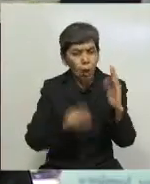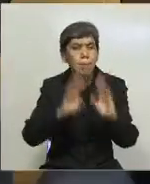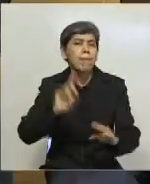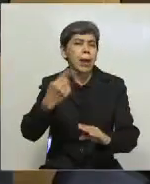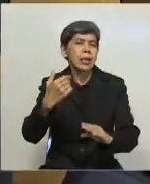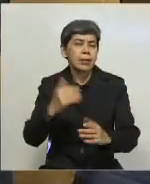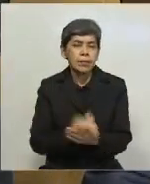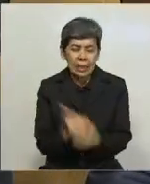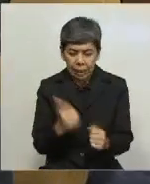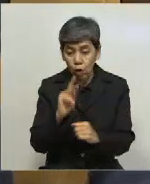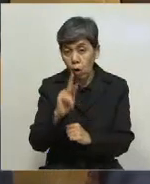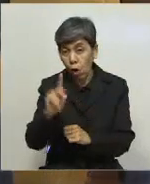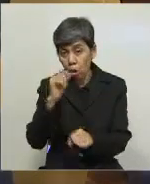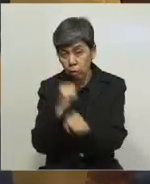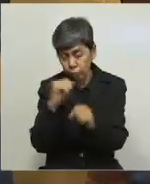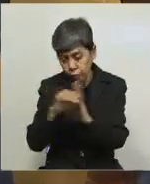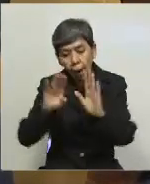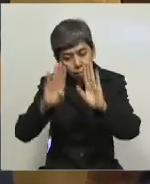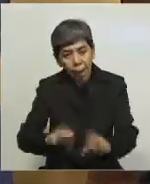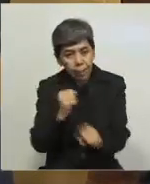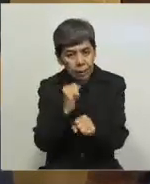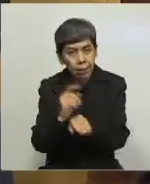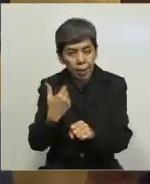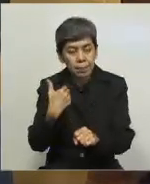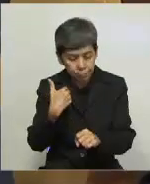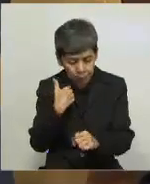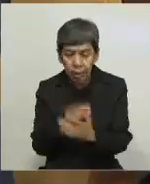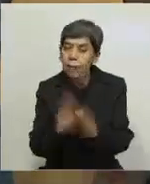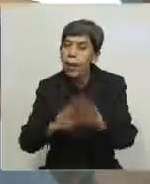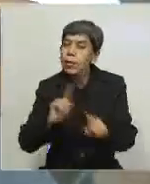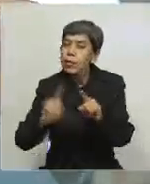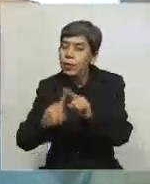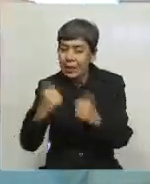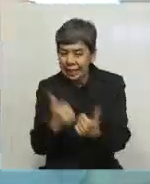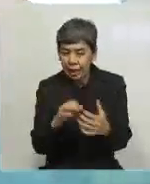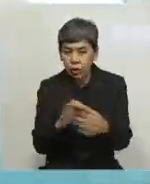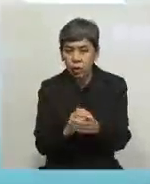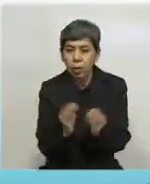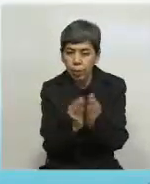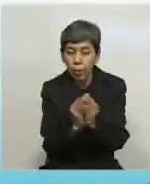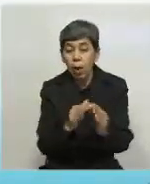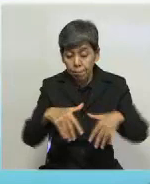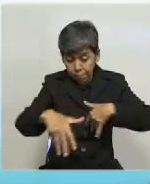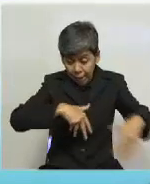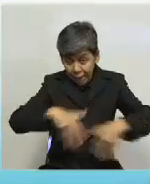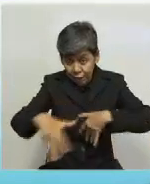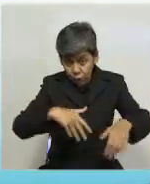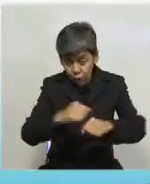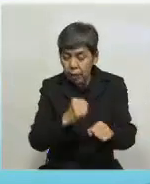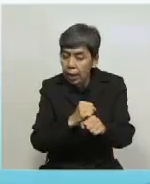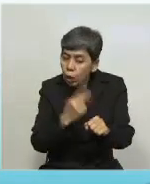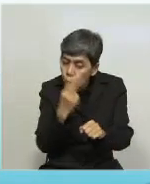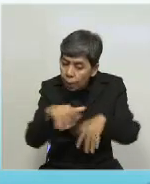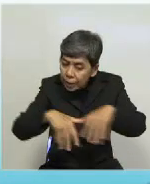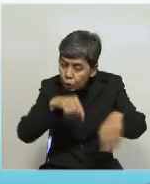ใหม่โดยกกต.ได้กำหนดรูปแบบการแบ่งเขตไว้3รูปแบบโดยใช้จำนวนประชากรในปีล่าสุดก่อนการเ